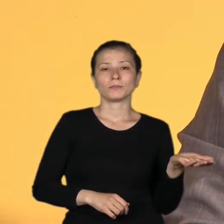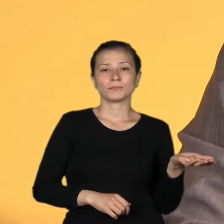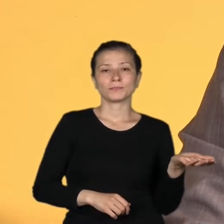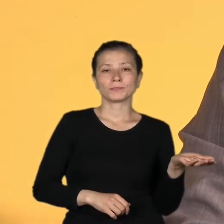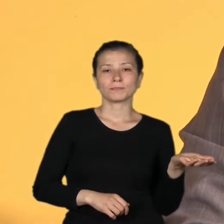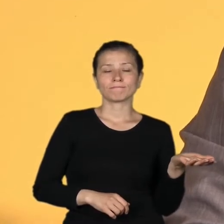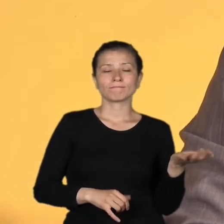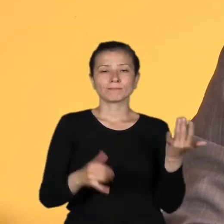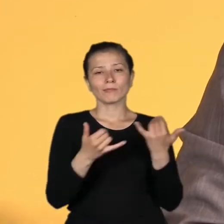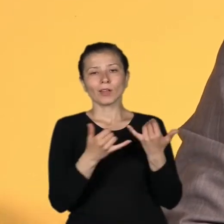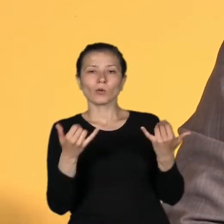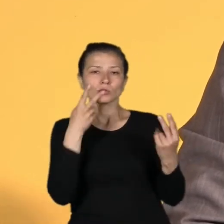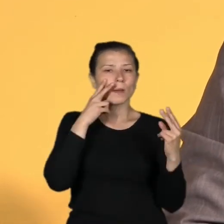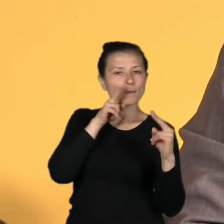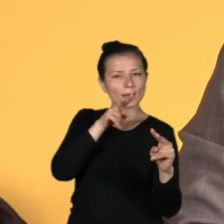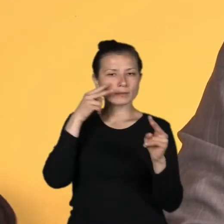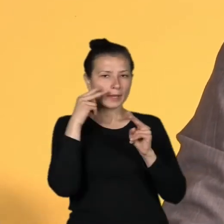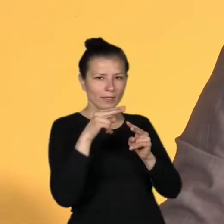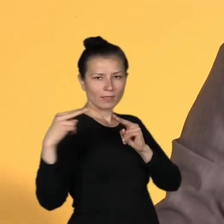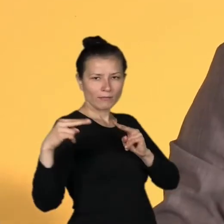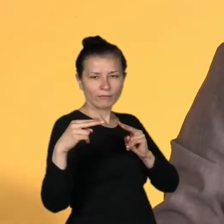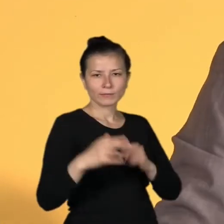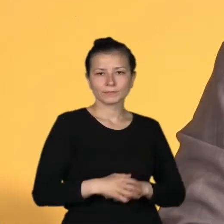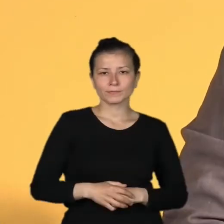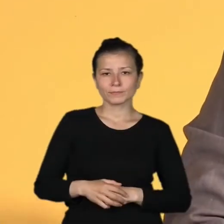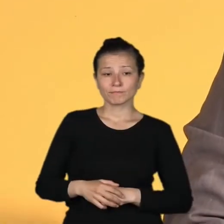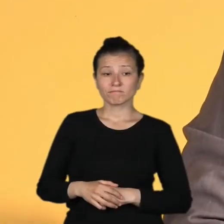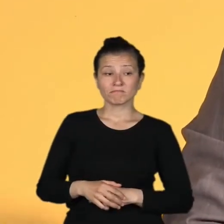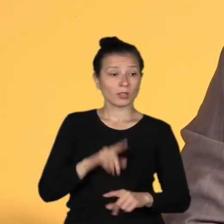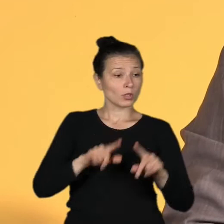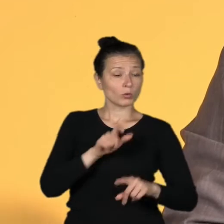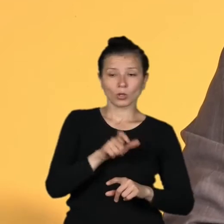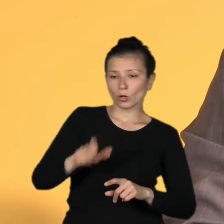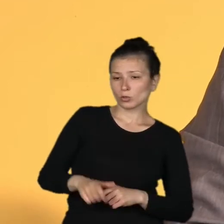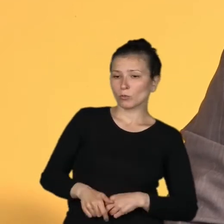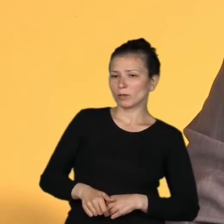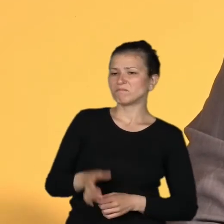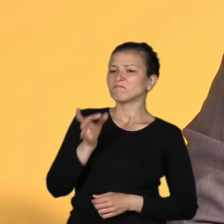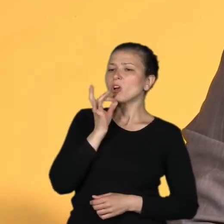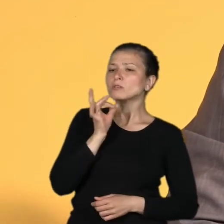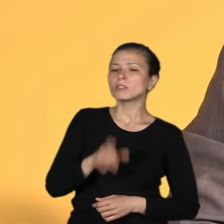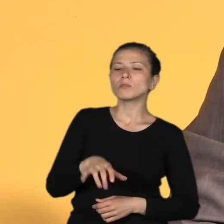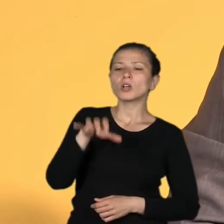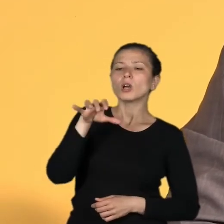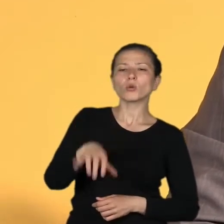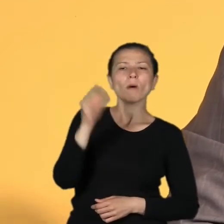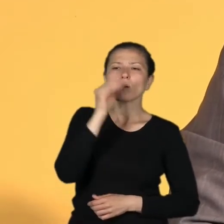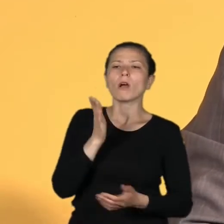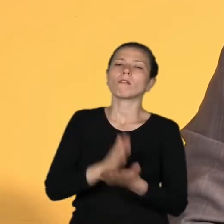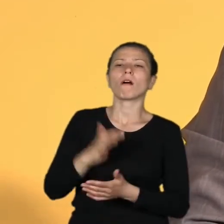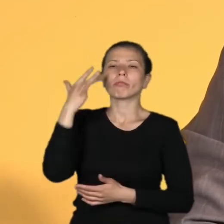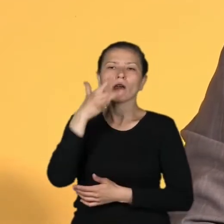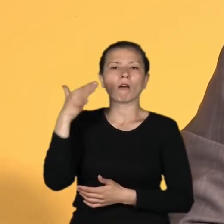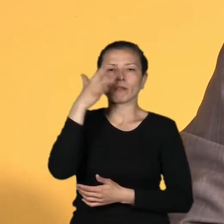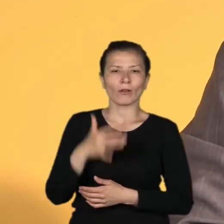mamy różne pole widzenia. Niektórzy nauce zarzucają tylko teoretyzowanie.